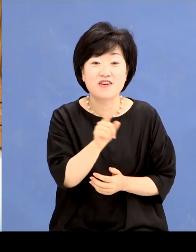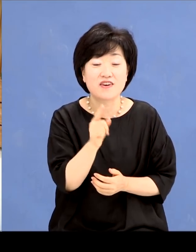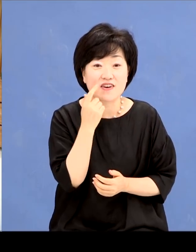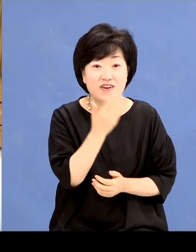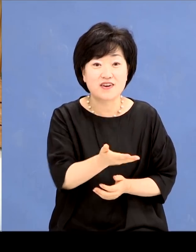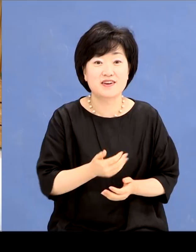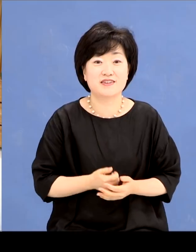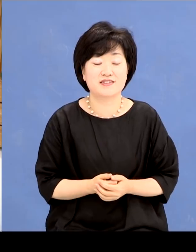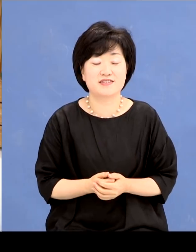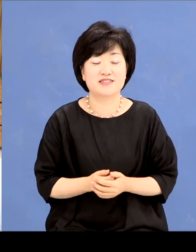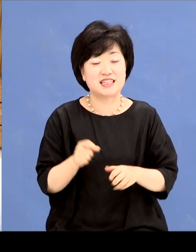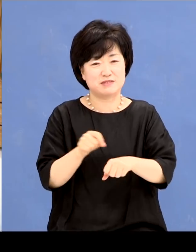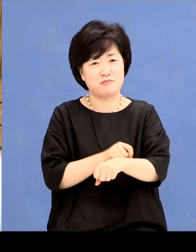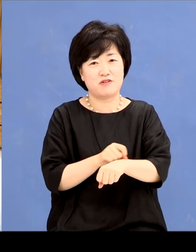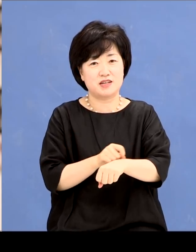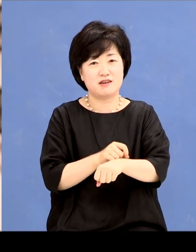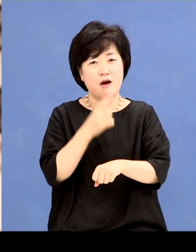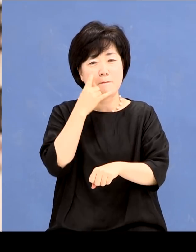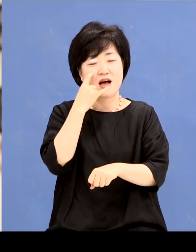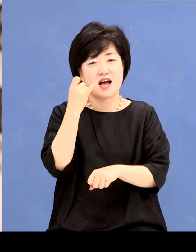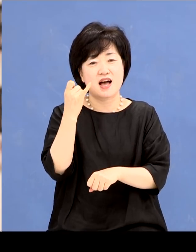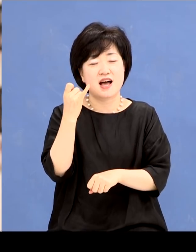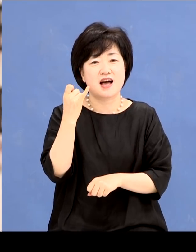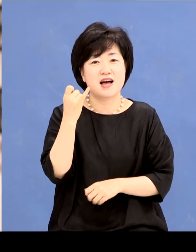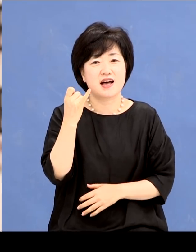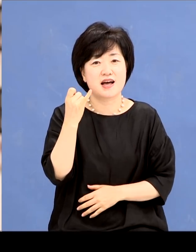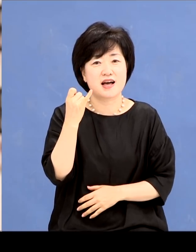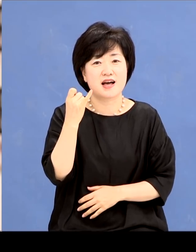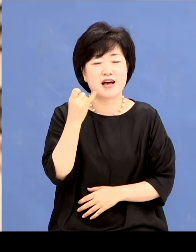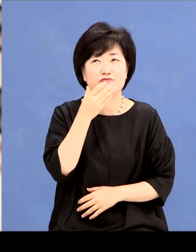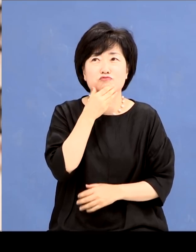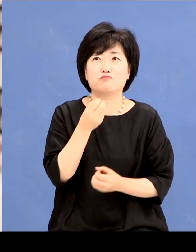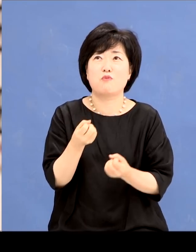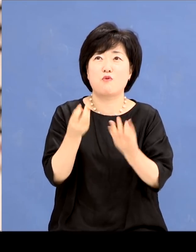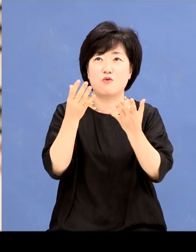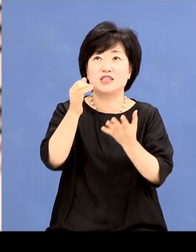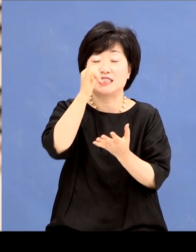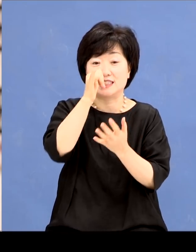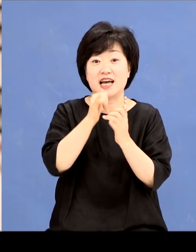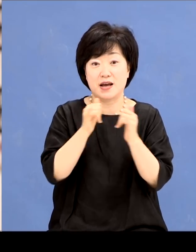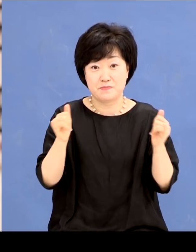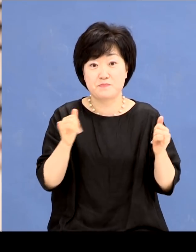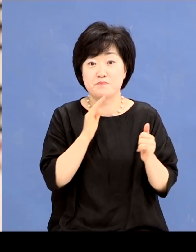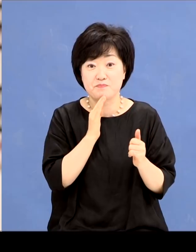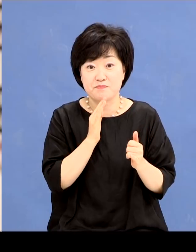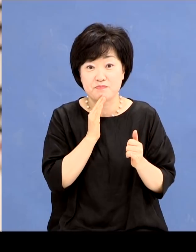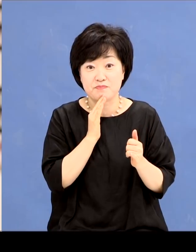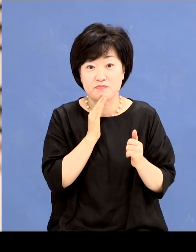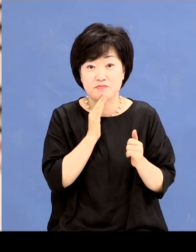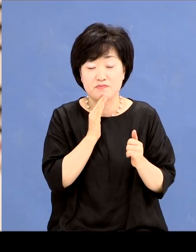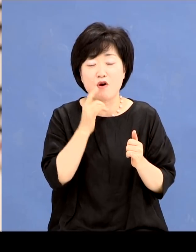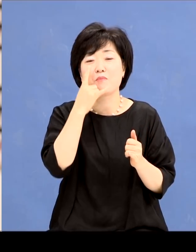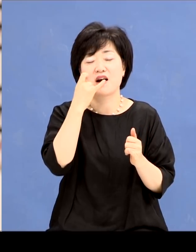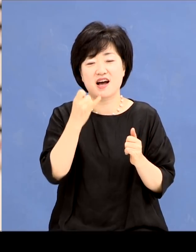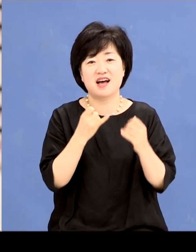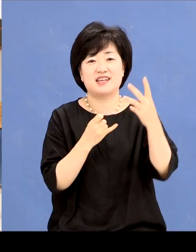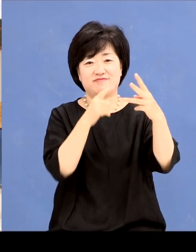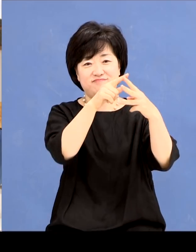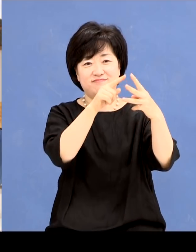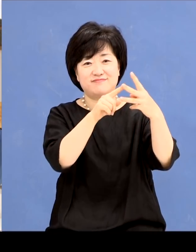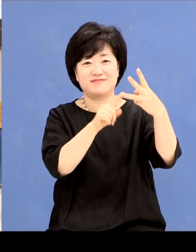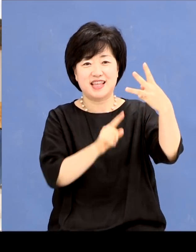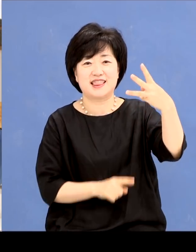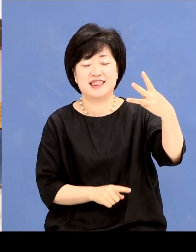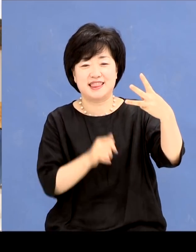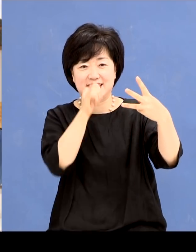더 할 것 같아요. 그럼요. 특별히 저는 그 어머니의 축복이 있는 사람인데 네. 어머니가 3명이나 되거든요.